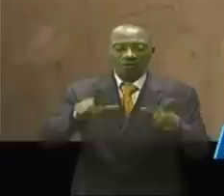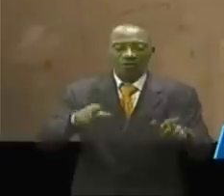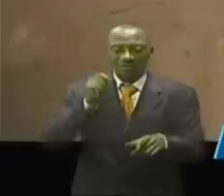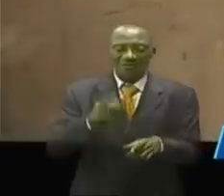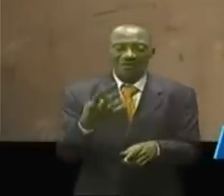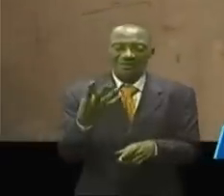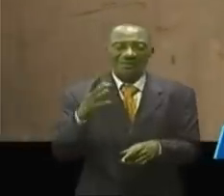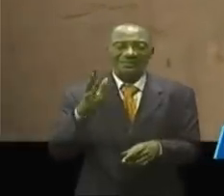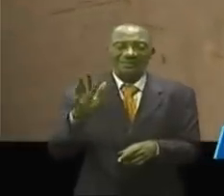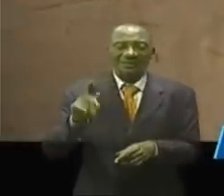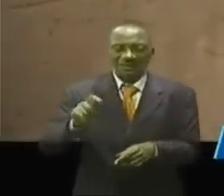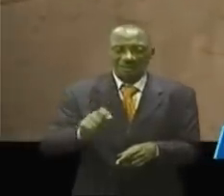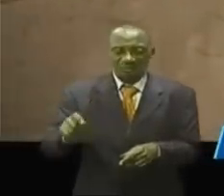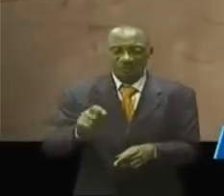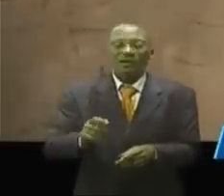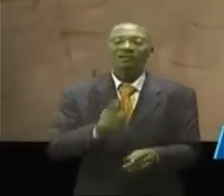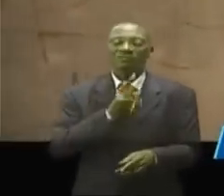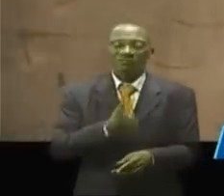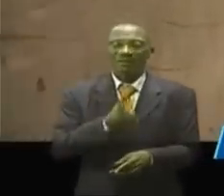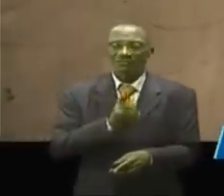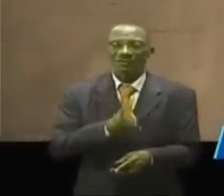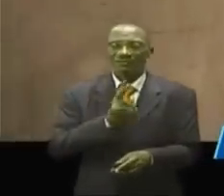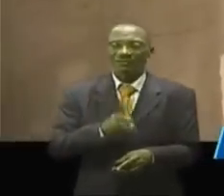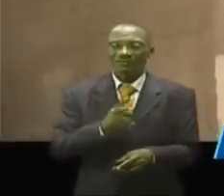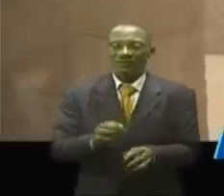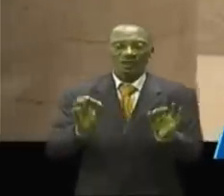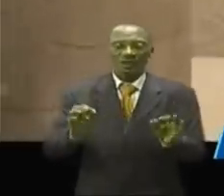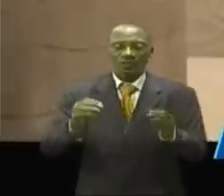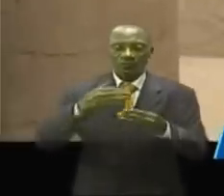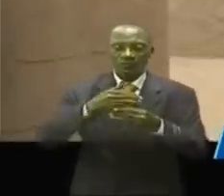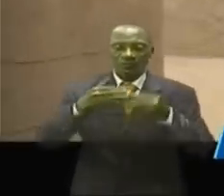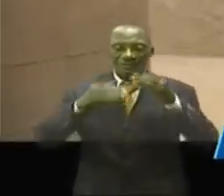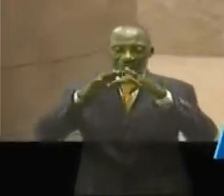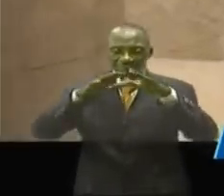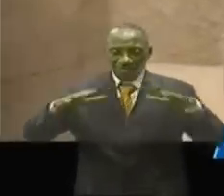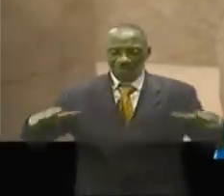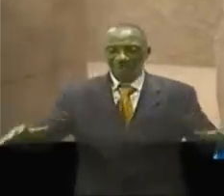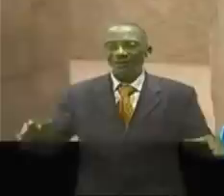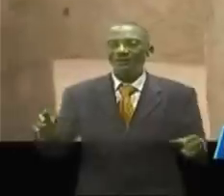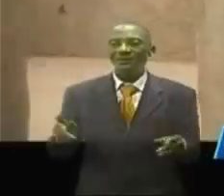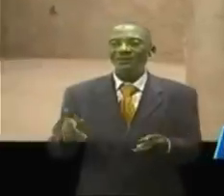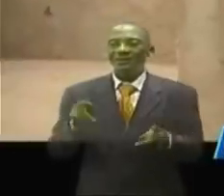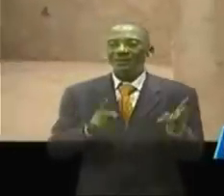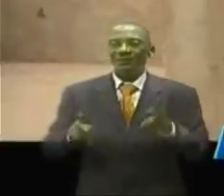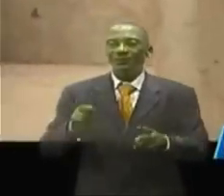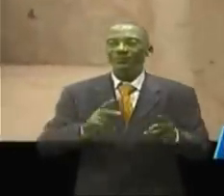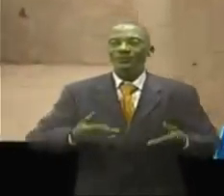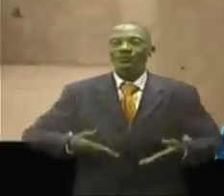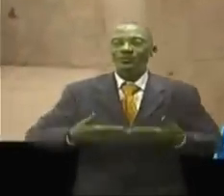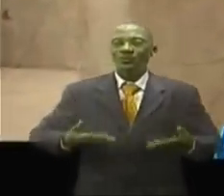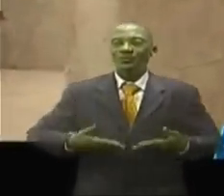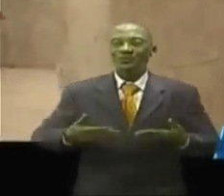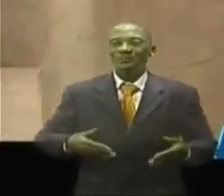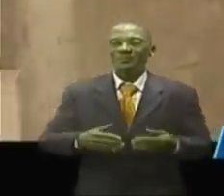réalité. Le nouveau bâtiment est plus spacieux. La population salue ce programme.